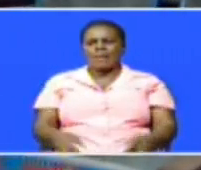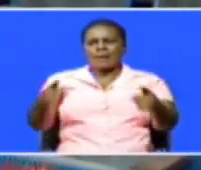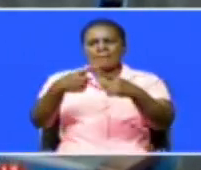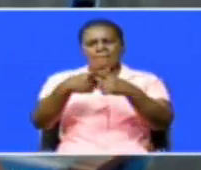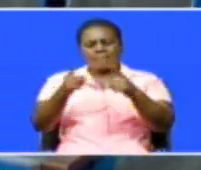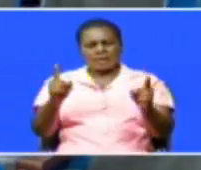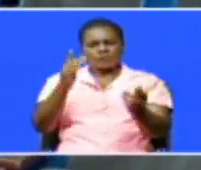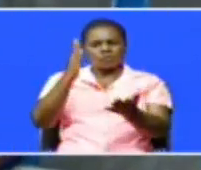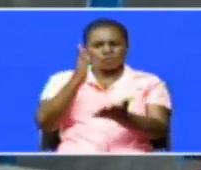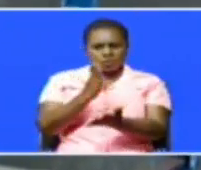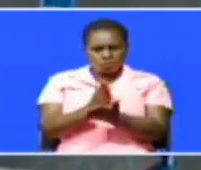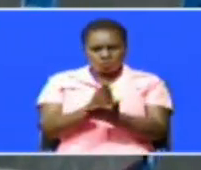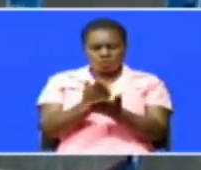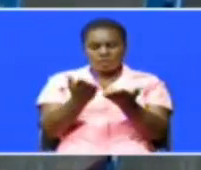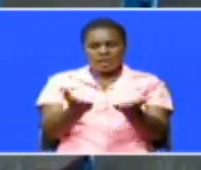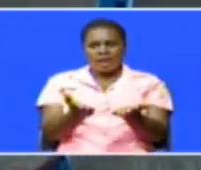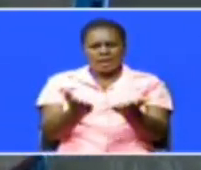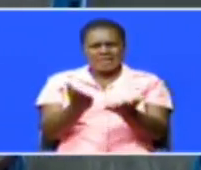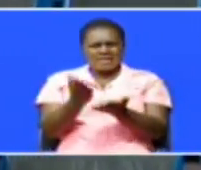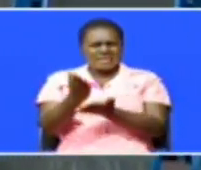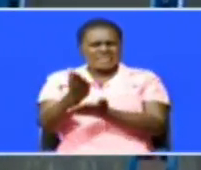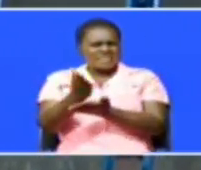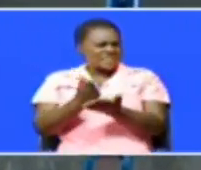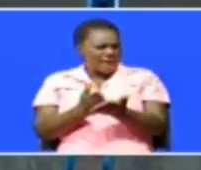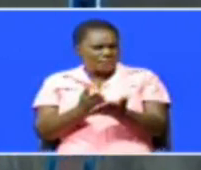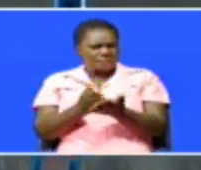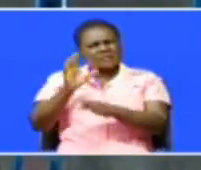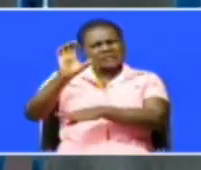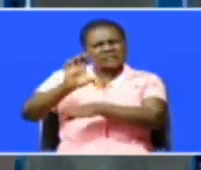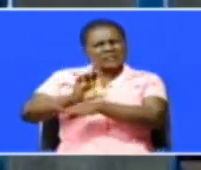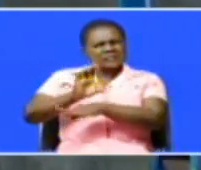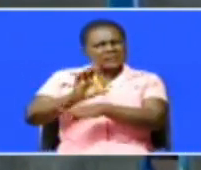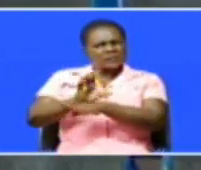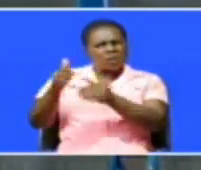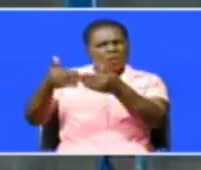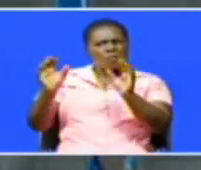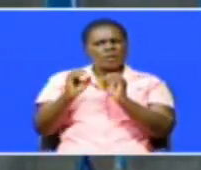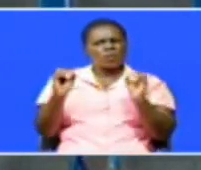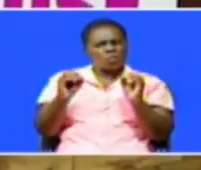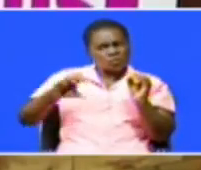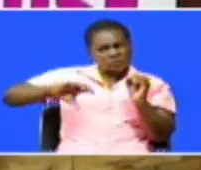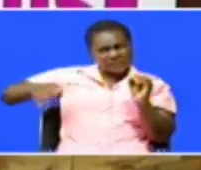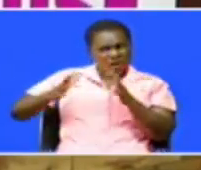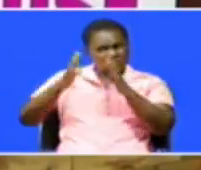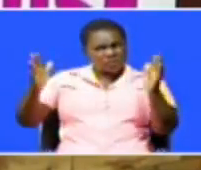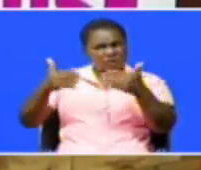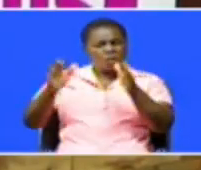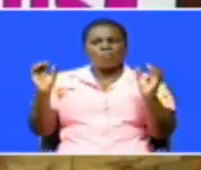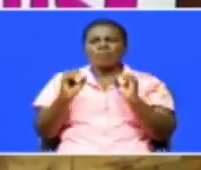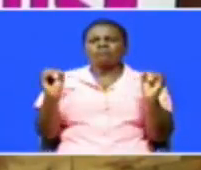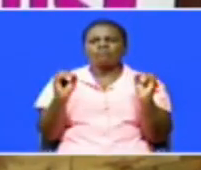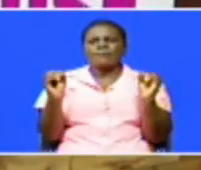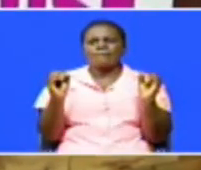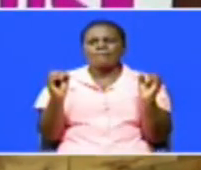Lakini ingawa uhuru huu upo, kulikuwa na walakini. Majumba mengi ya kuabudu katikati mwa mji wa Nairobi yakisalia